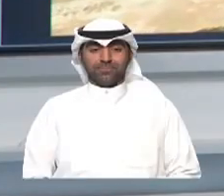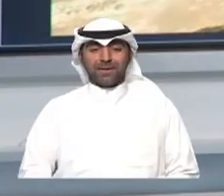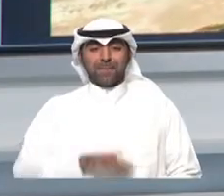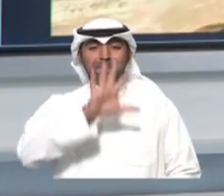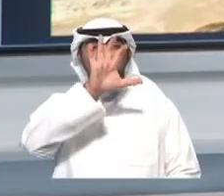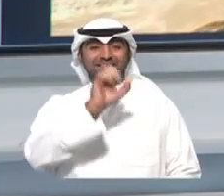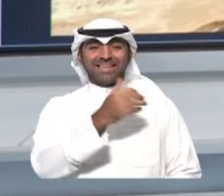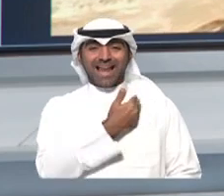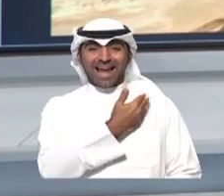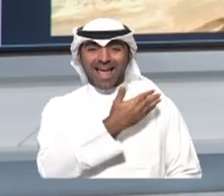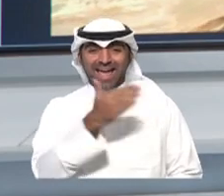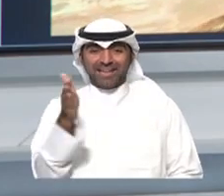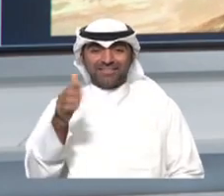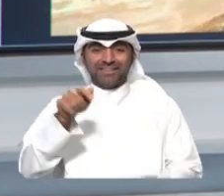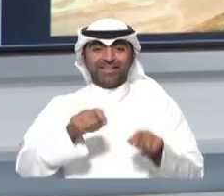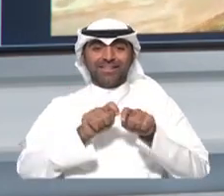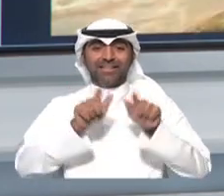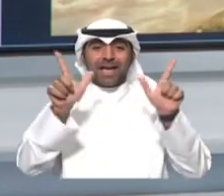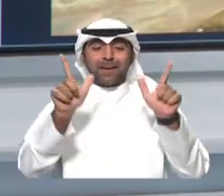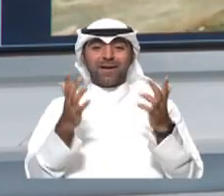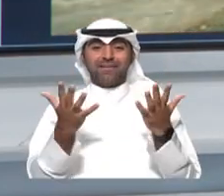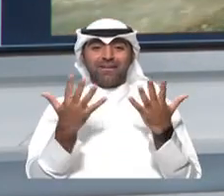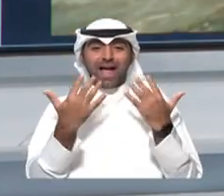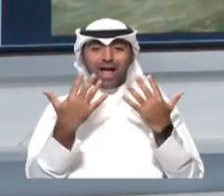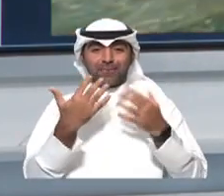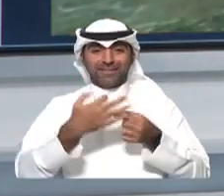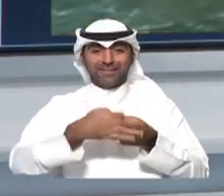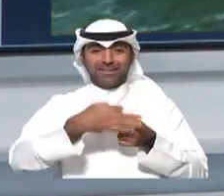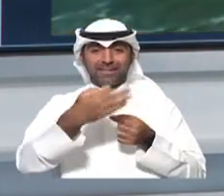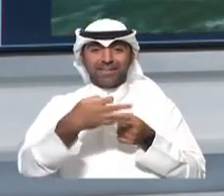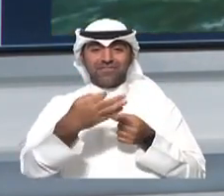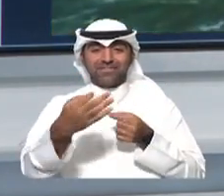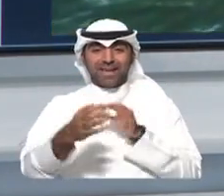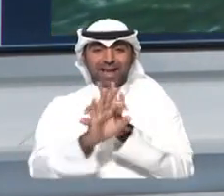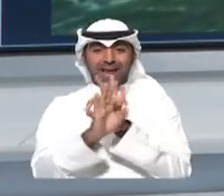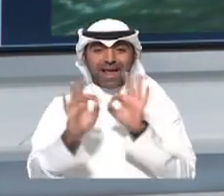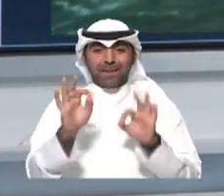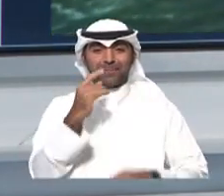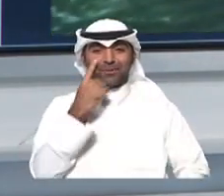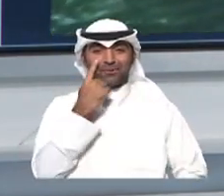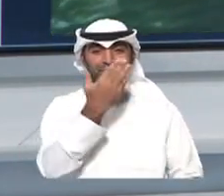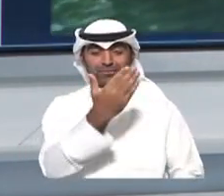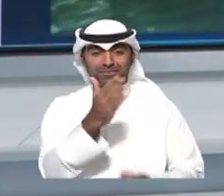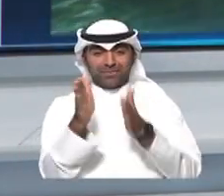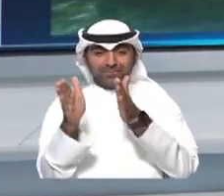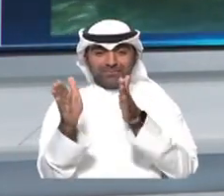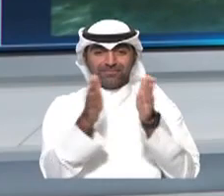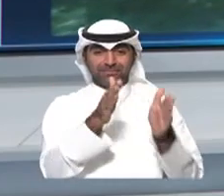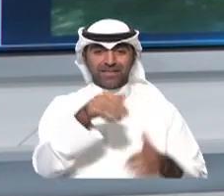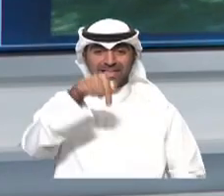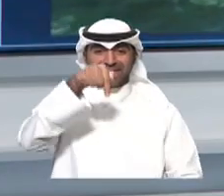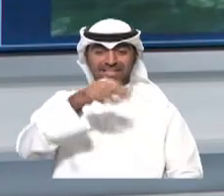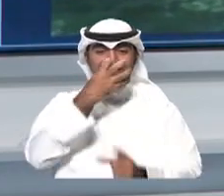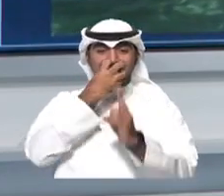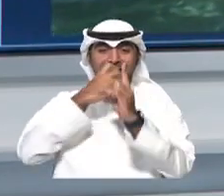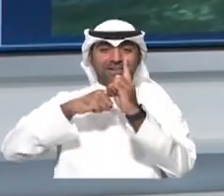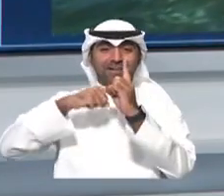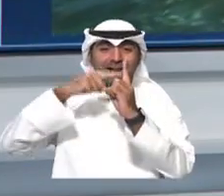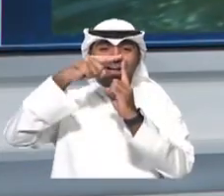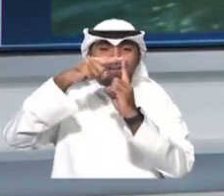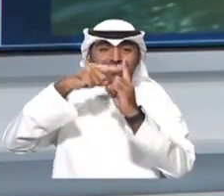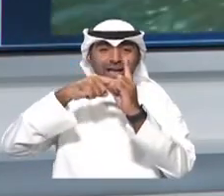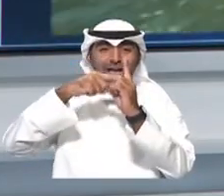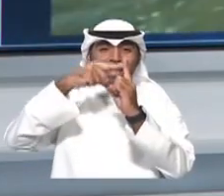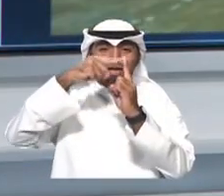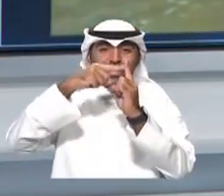مسي عليكم بالخير أعزائي المشاهدين. الأجواء الحالية أجواء معتدلة ودافئة، وتصل درجات الحرارة حاليا في معظم المناطق البرية ما بين